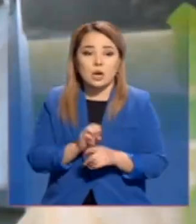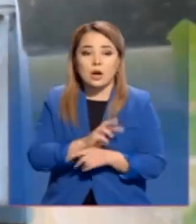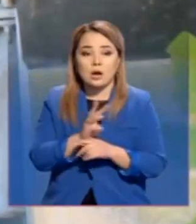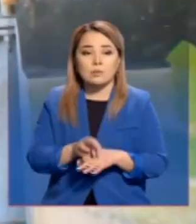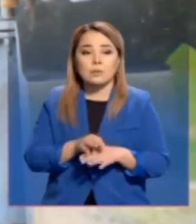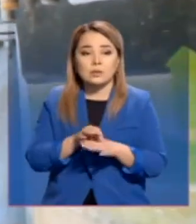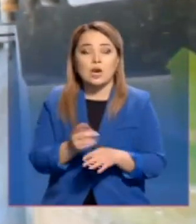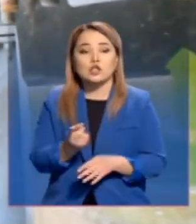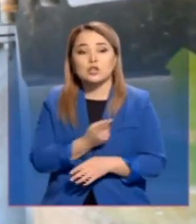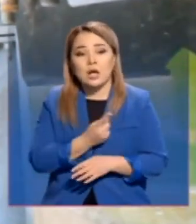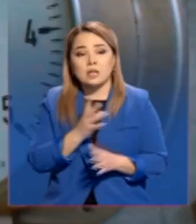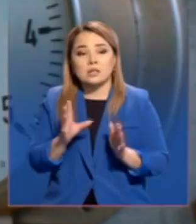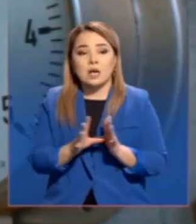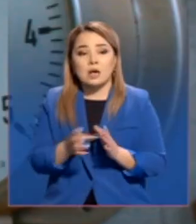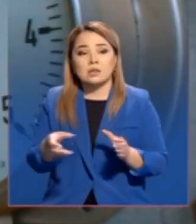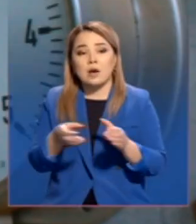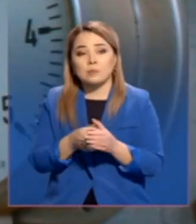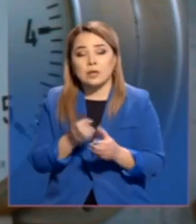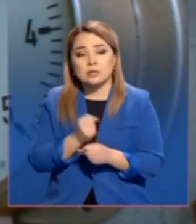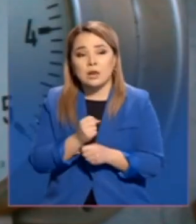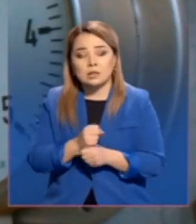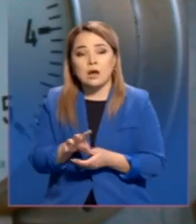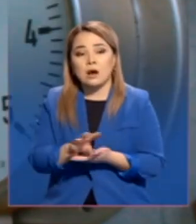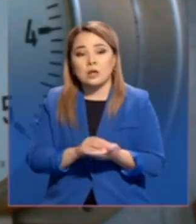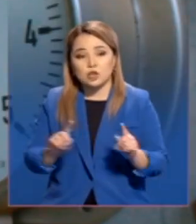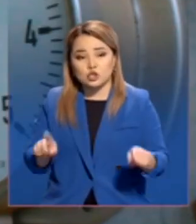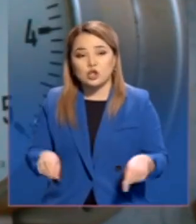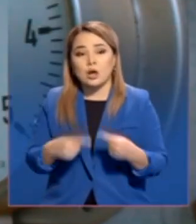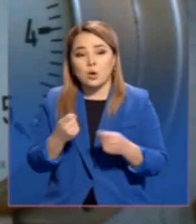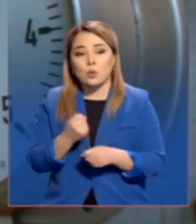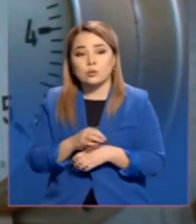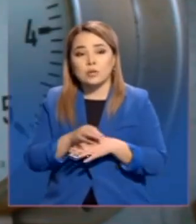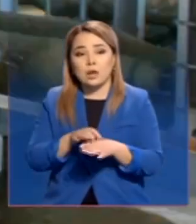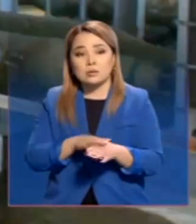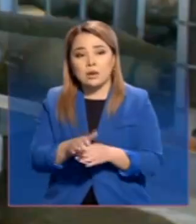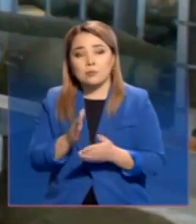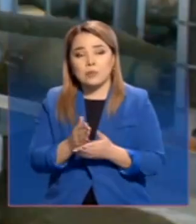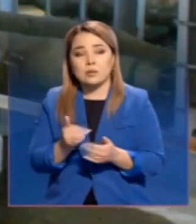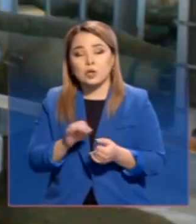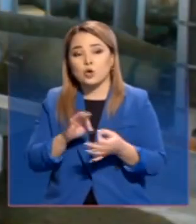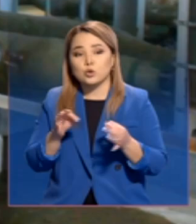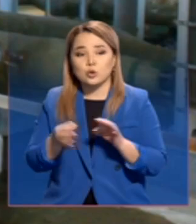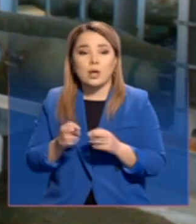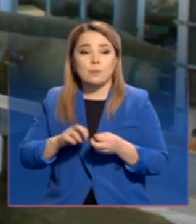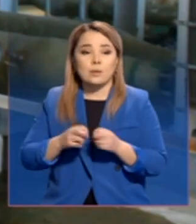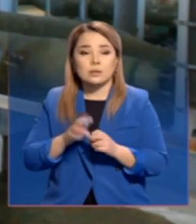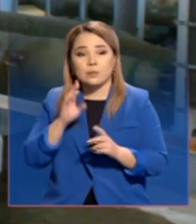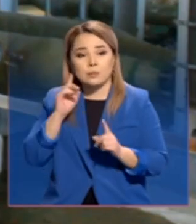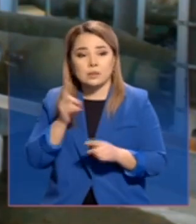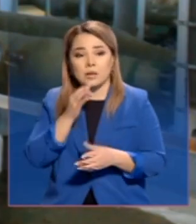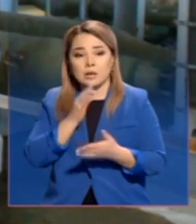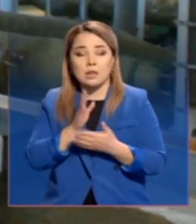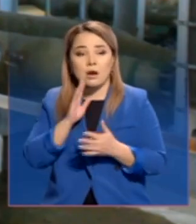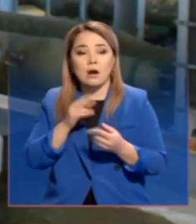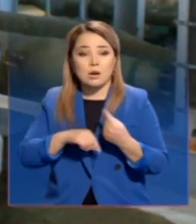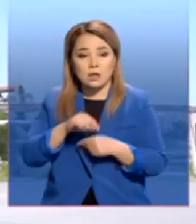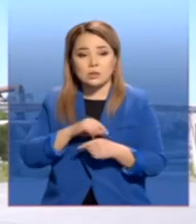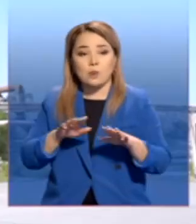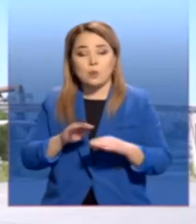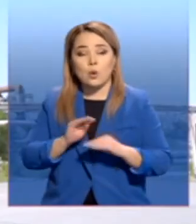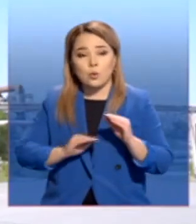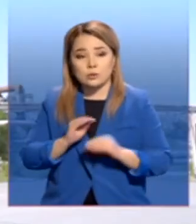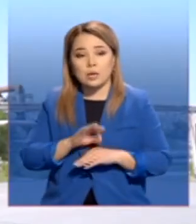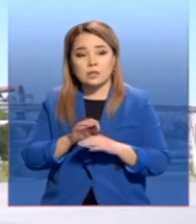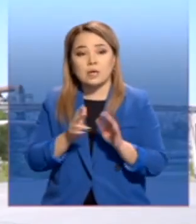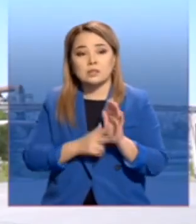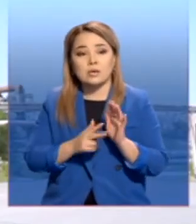қамтитын жалғыз энергокомбинатты қайта жаңғыртудан өткізу қазір ең күрделі мәселе болып отыр. Өйткені кәсіпорындағы